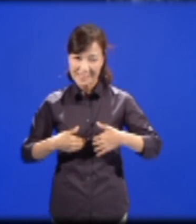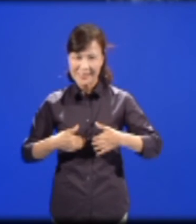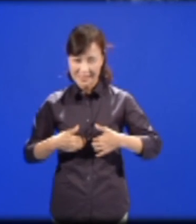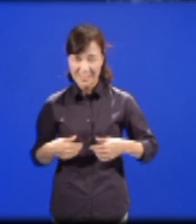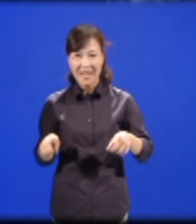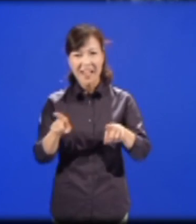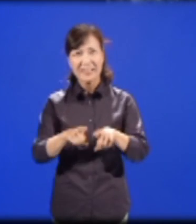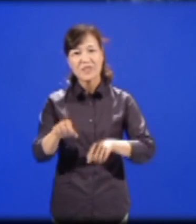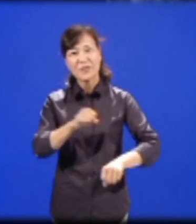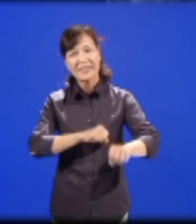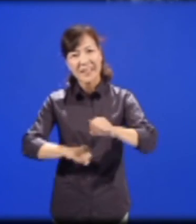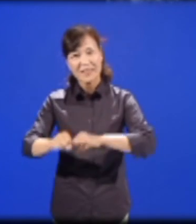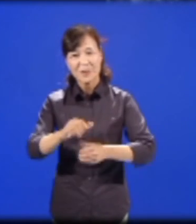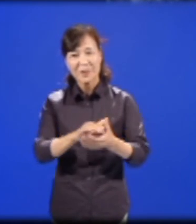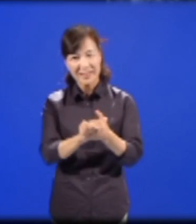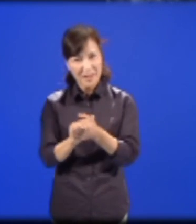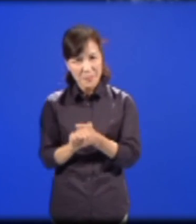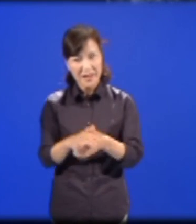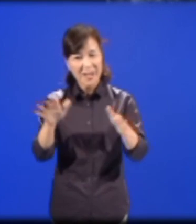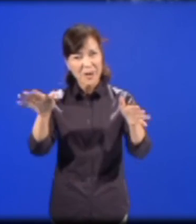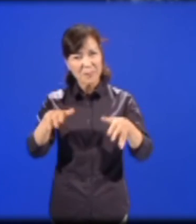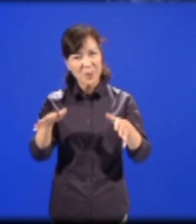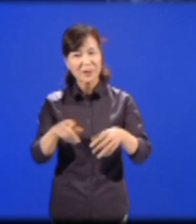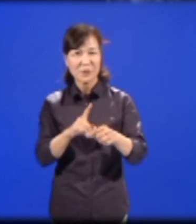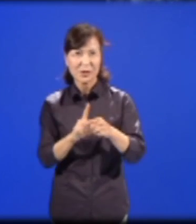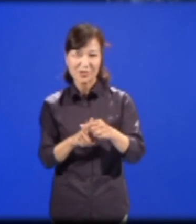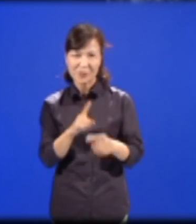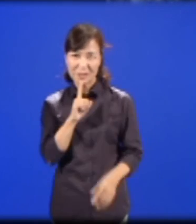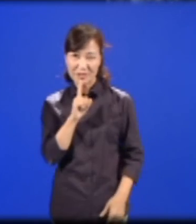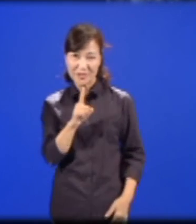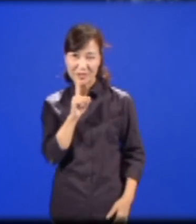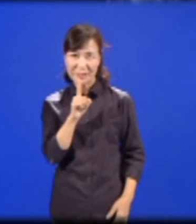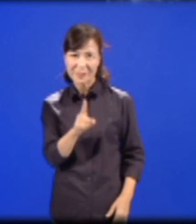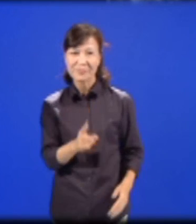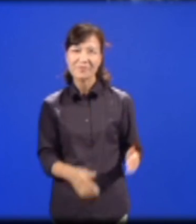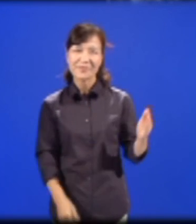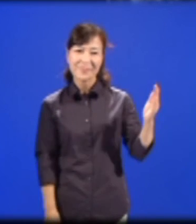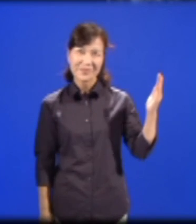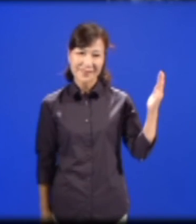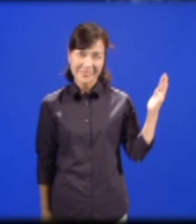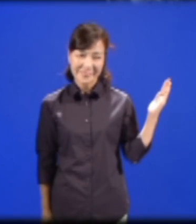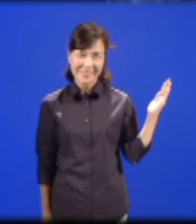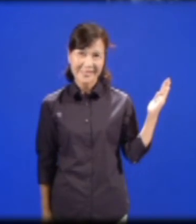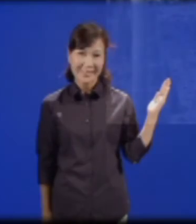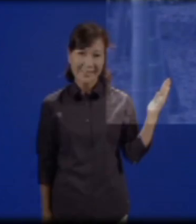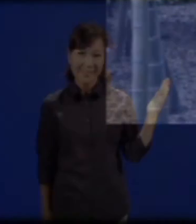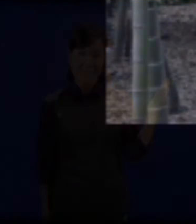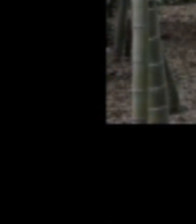これから一緒に活動する人も募集していると話していました。